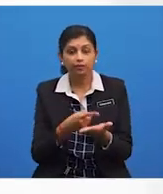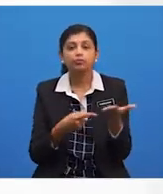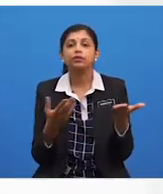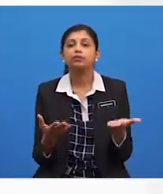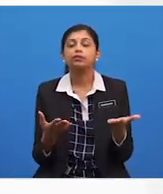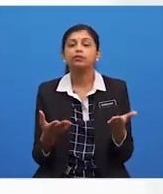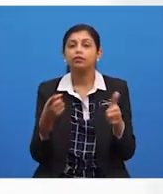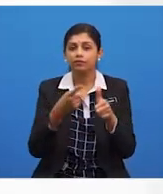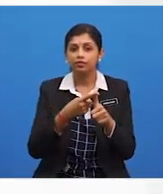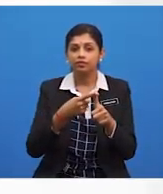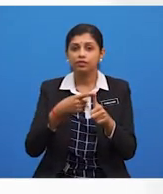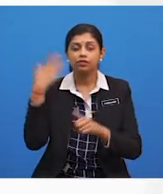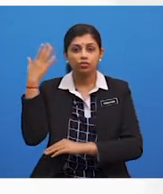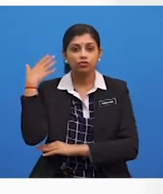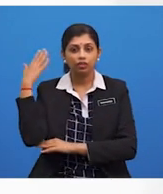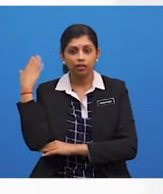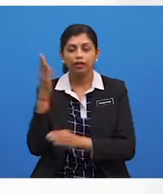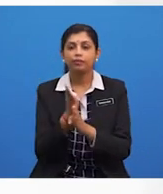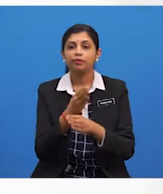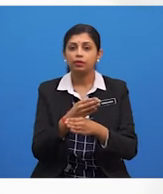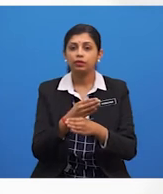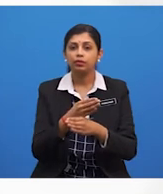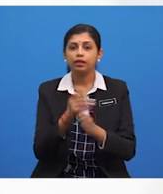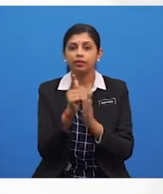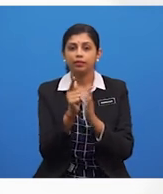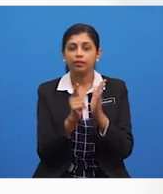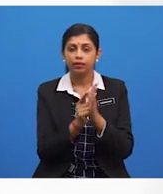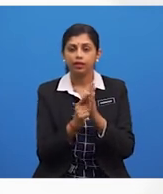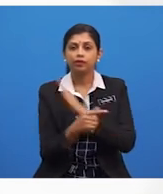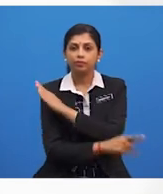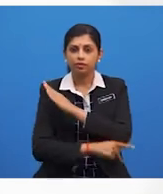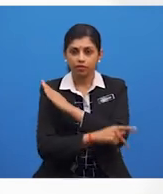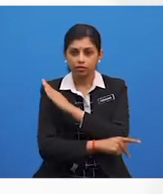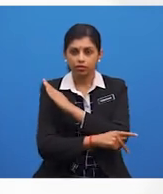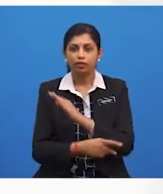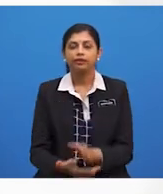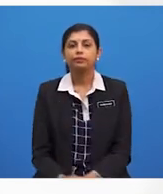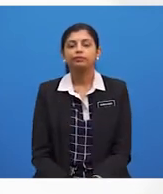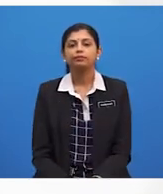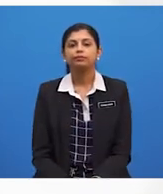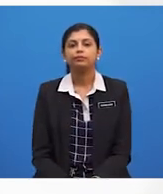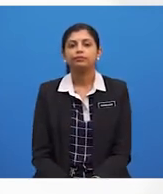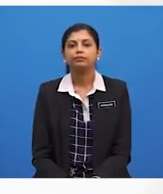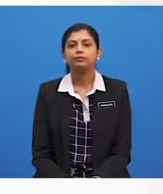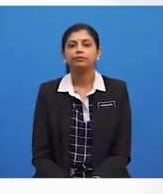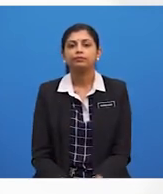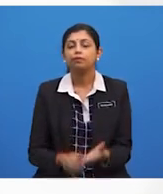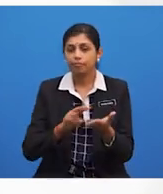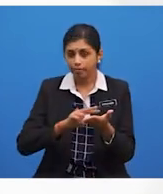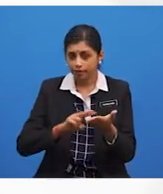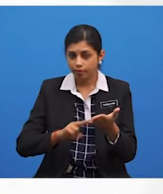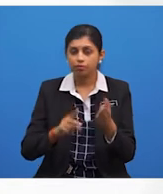Sejarah pembentukan Perlembagaan Persekutuan telah melalui proses yang begitu teliti dengan mengambil